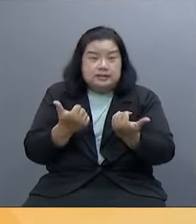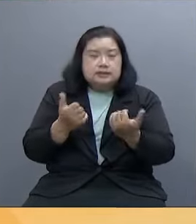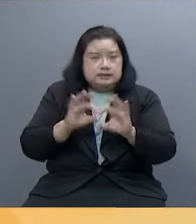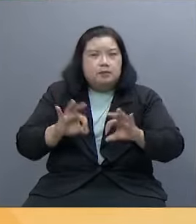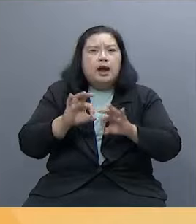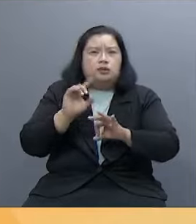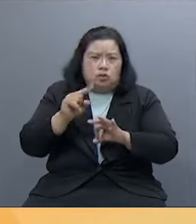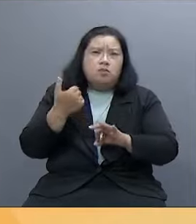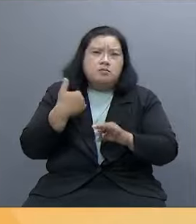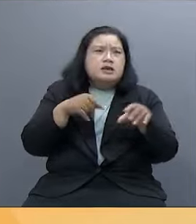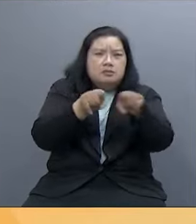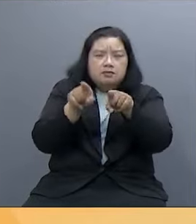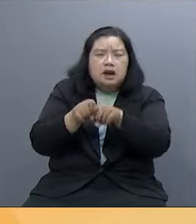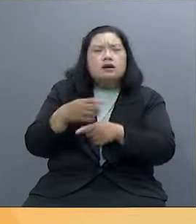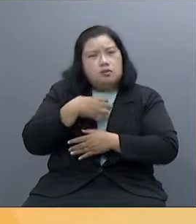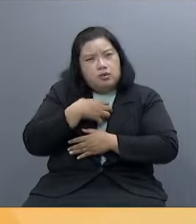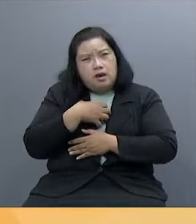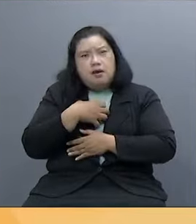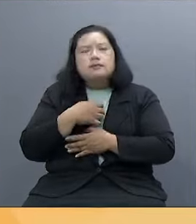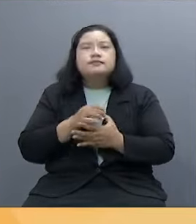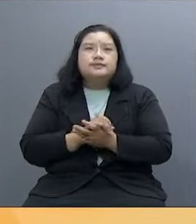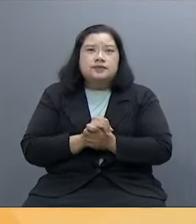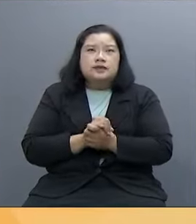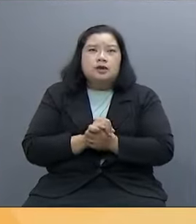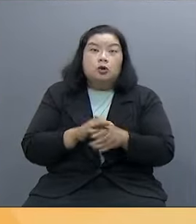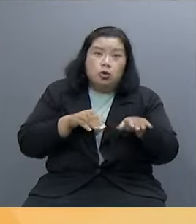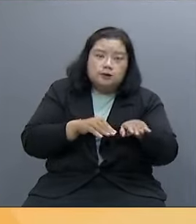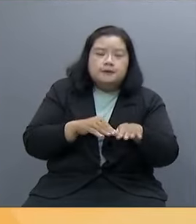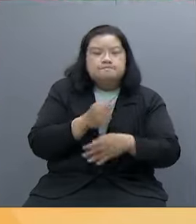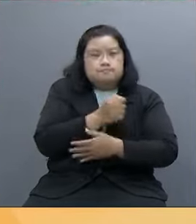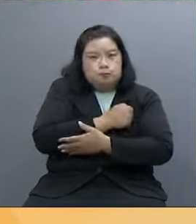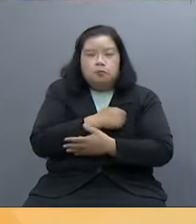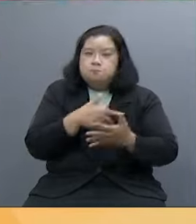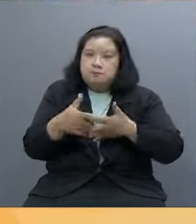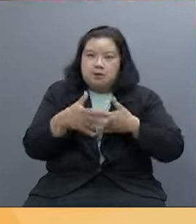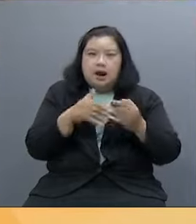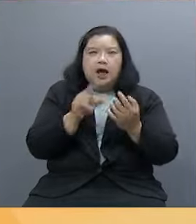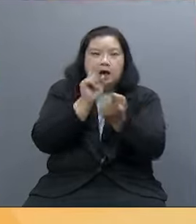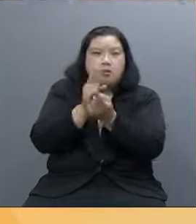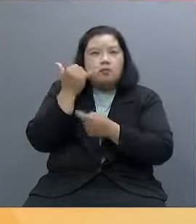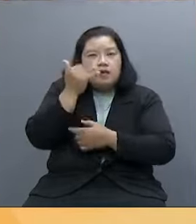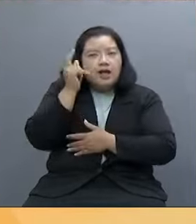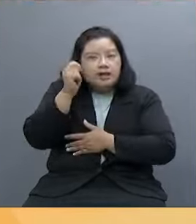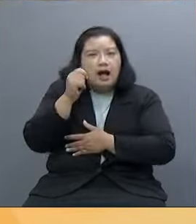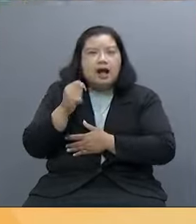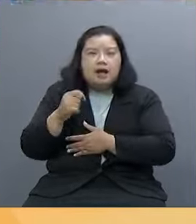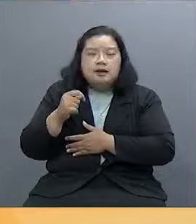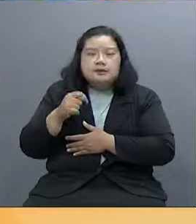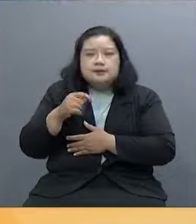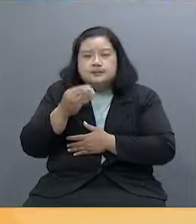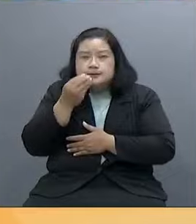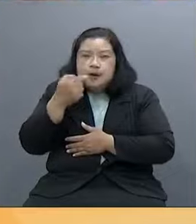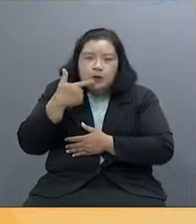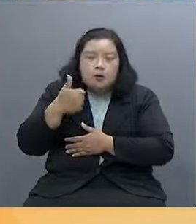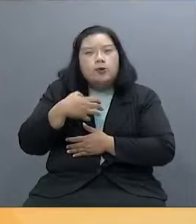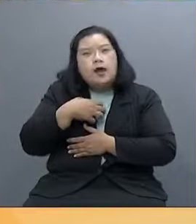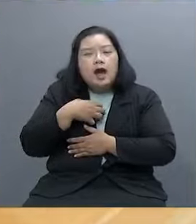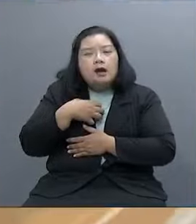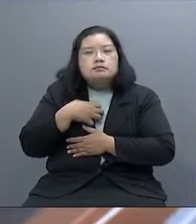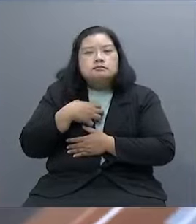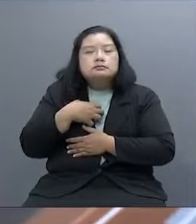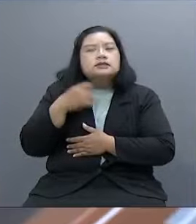ใช่นะคะมันเป็นเหตุผลนึงนะที่แบบเอารถติดก็สู้เอาไม่เป็นไรเดี๋ยวกลับไปก็ถึงแล้วกับข้าวอร่อยอร่อยรออยู่นะคะ ชวน